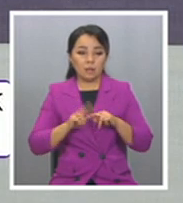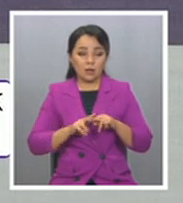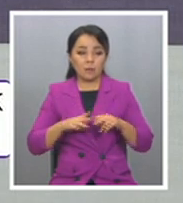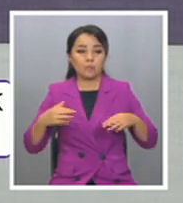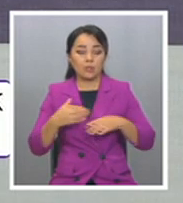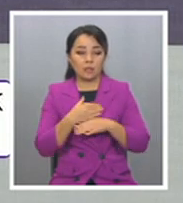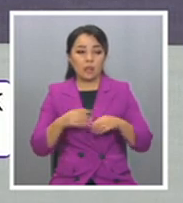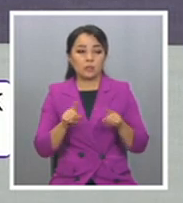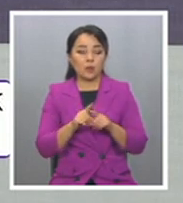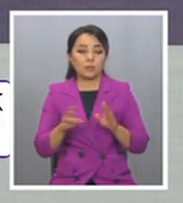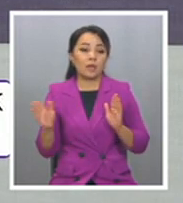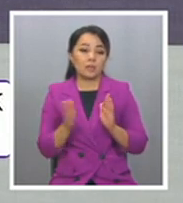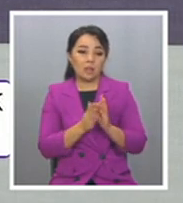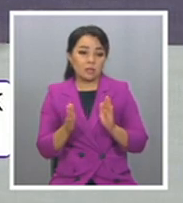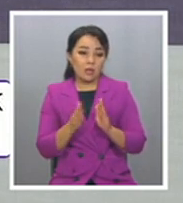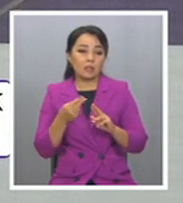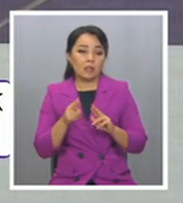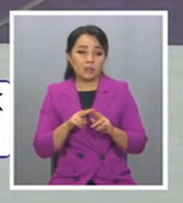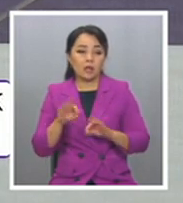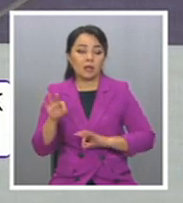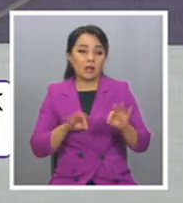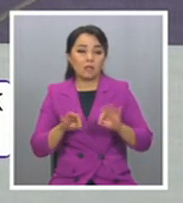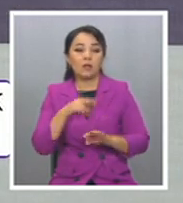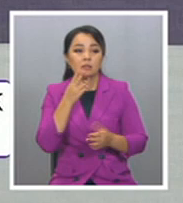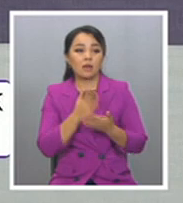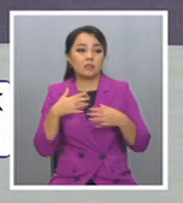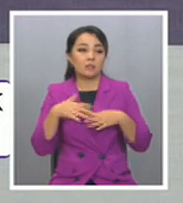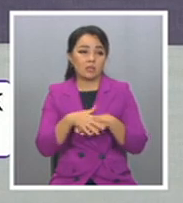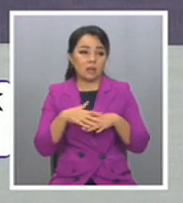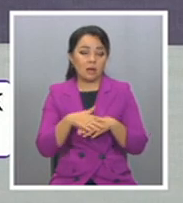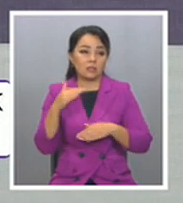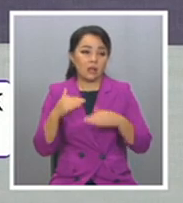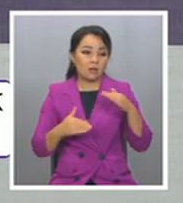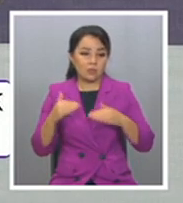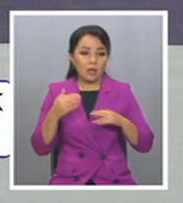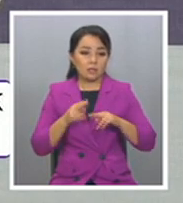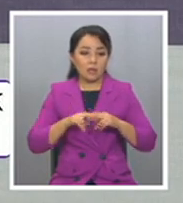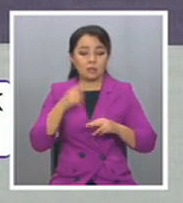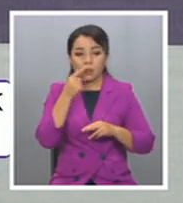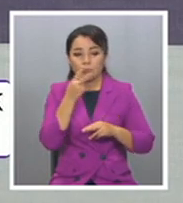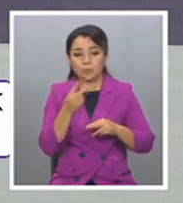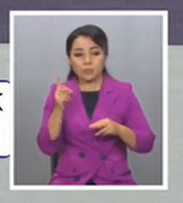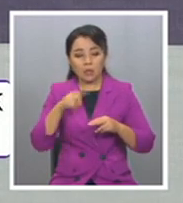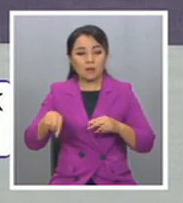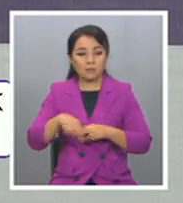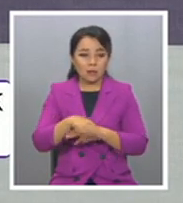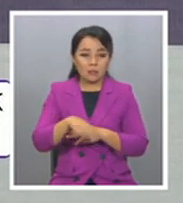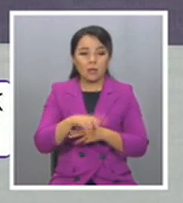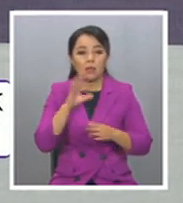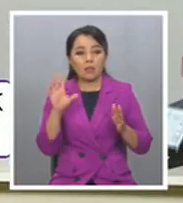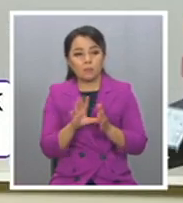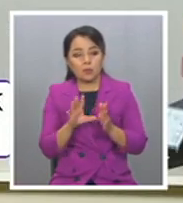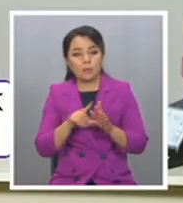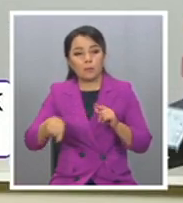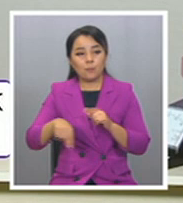электромагниттік тербелістердің графиктеріне тоқталып өтейік. Механикалық тербелістер біз көзбен көре аламыз. Яғни математикалық маятниктің